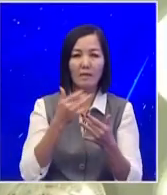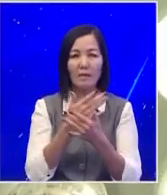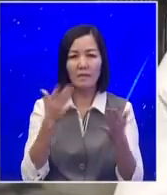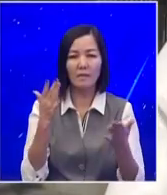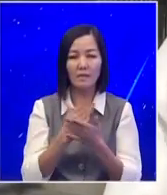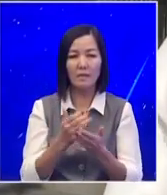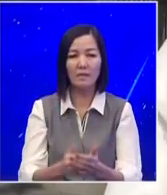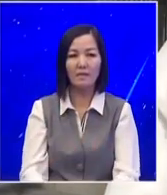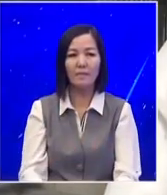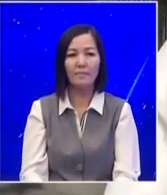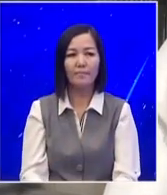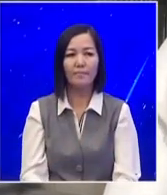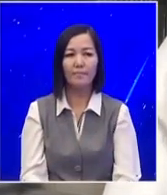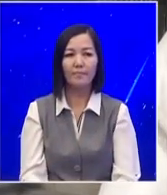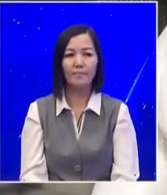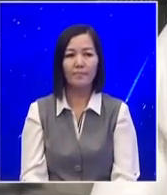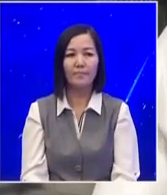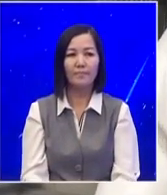оборудования.